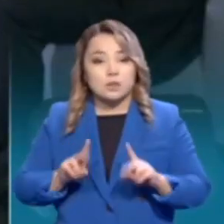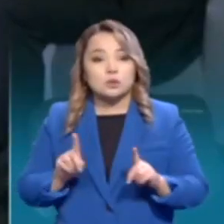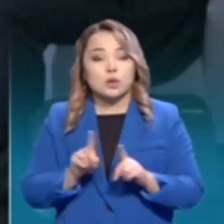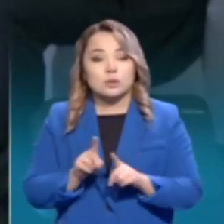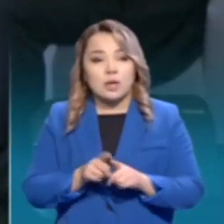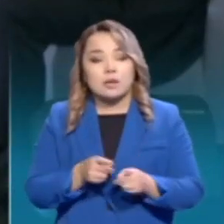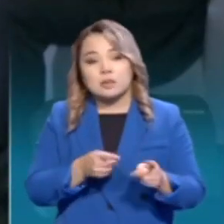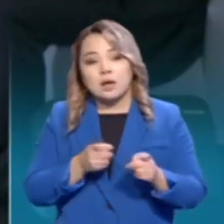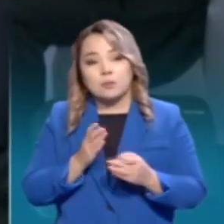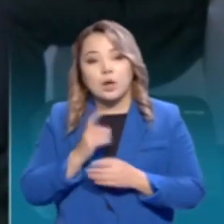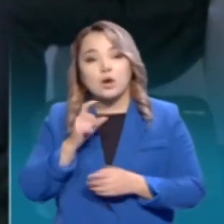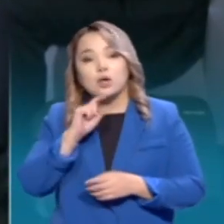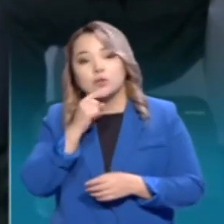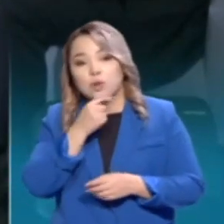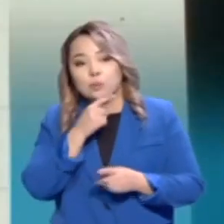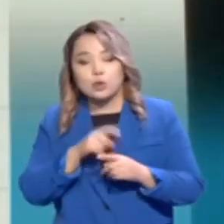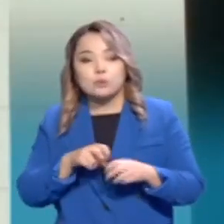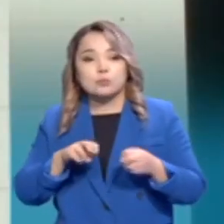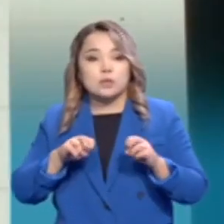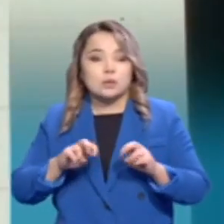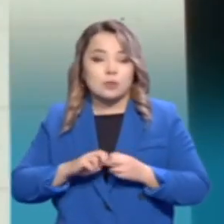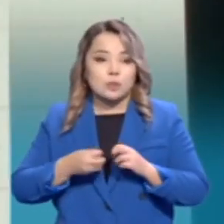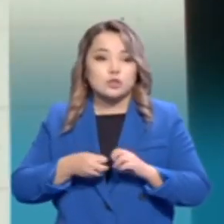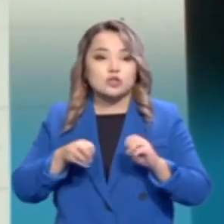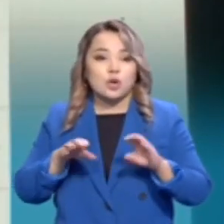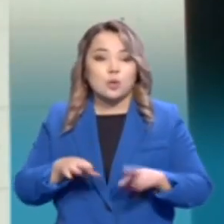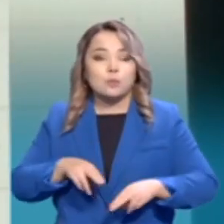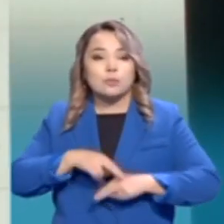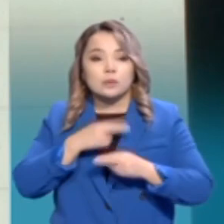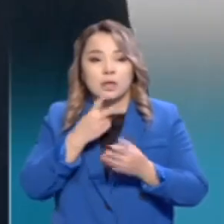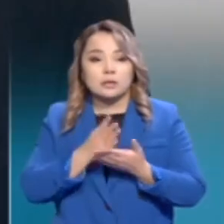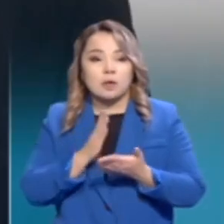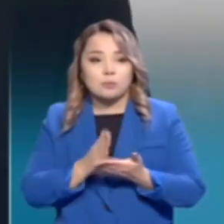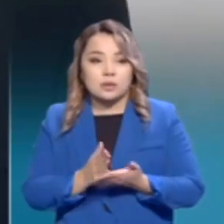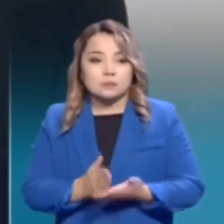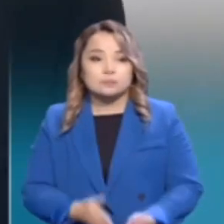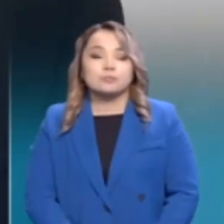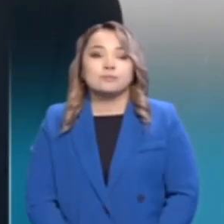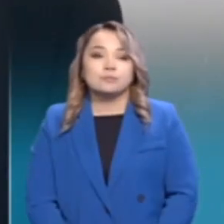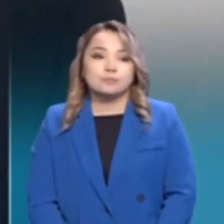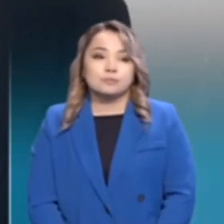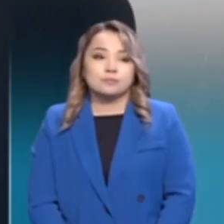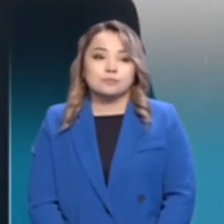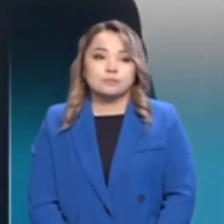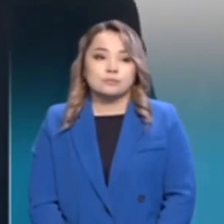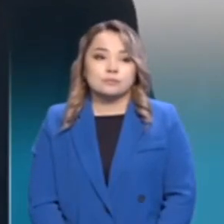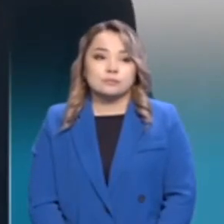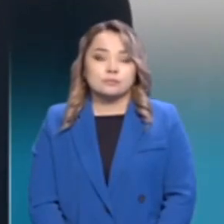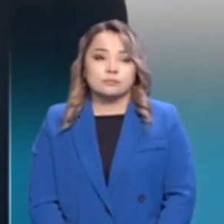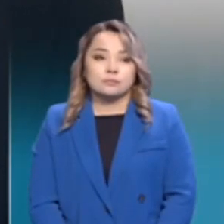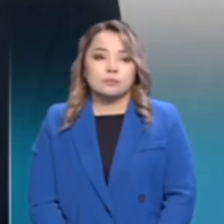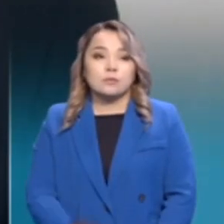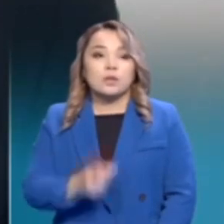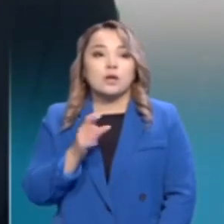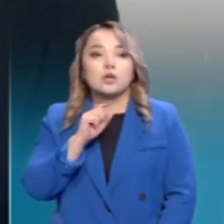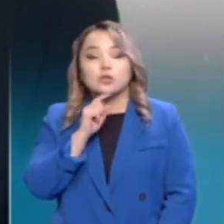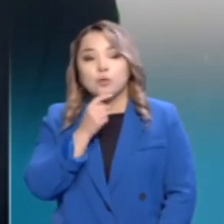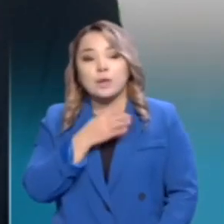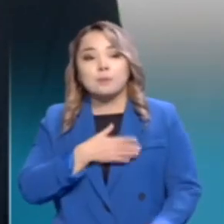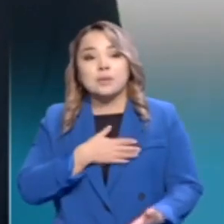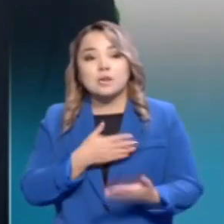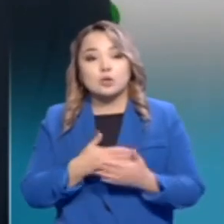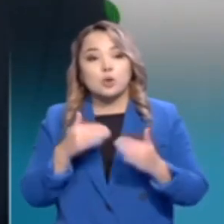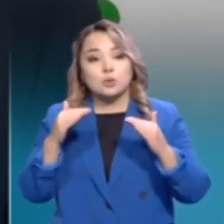отырып, экономикалық мәселелерді шешуді көздейді. Не допускать снижения экономической активности. Экономикалық